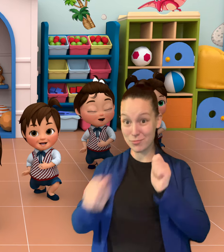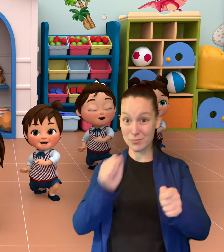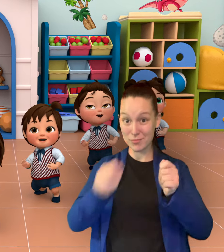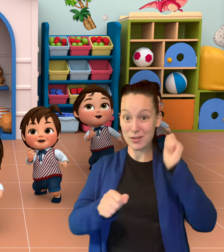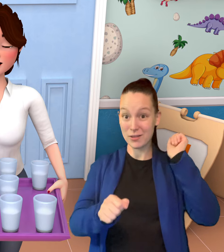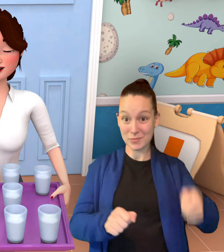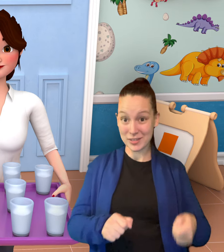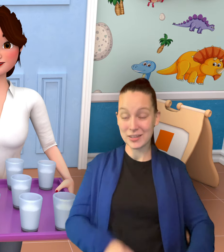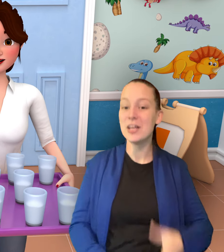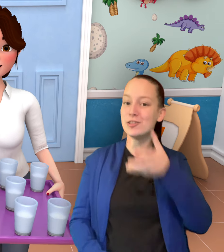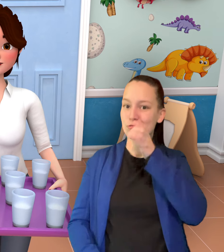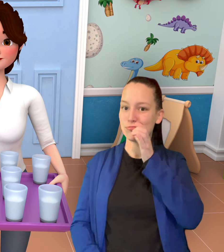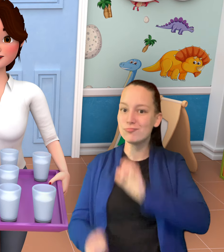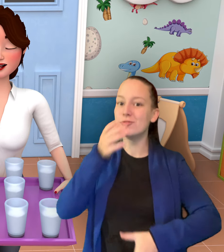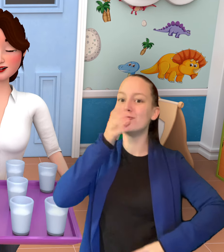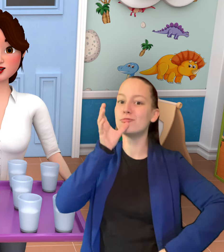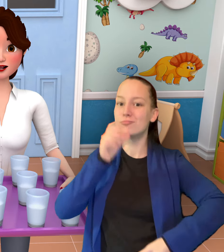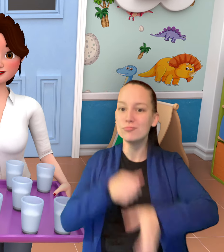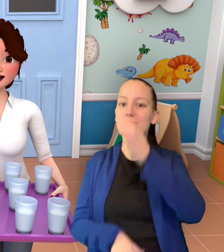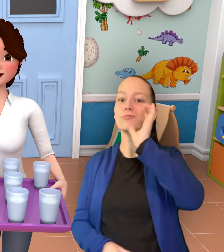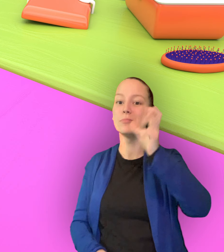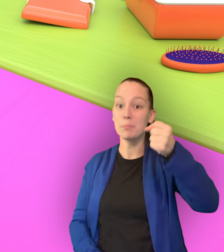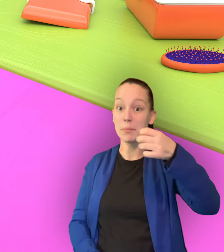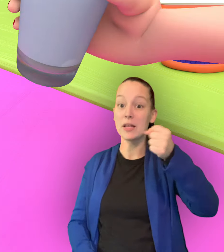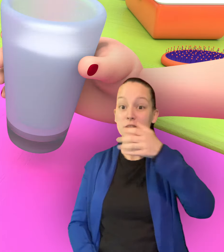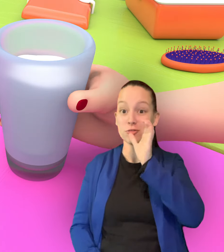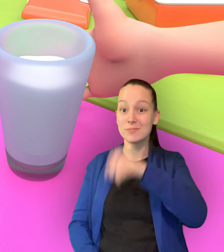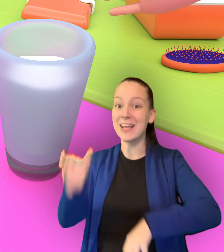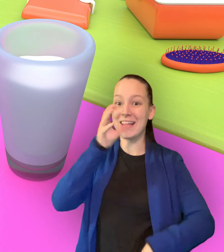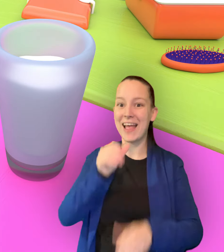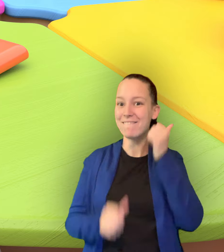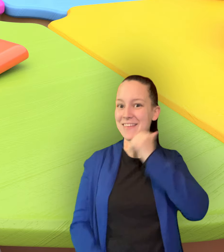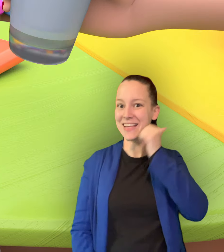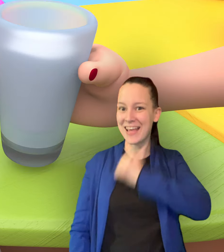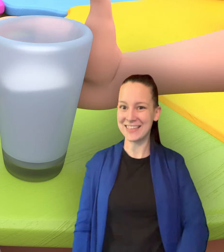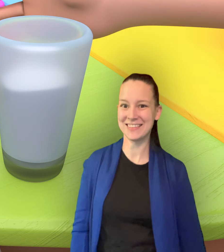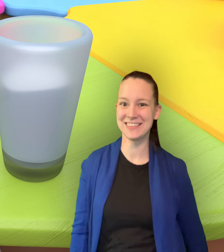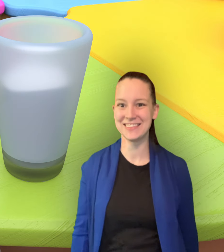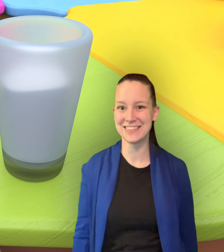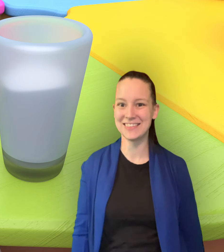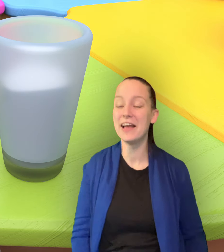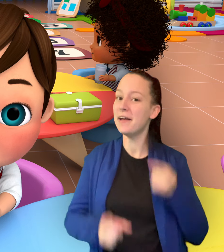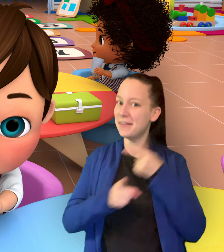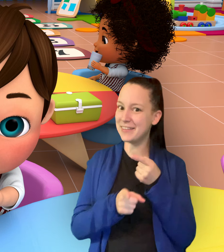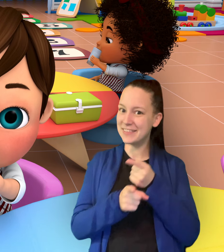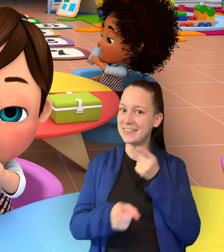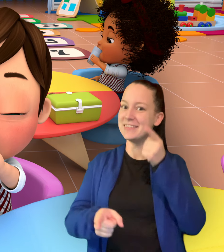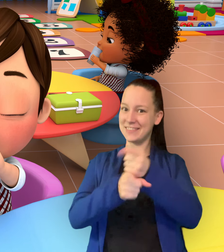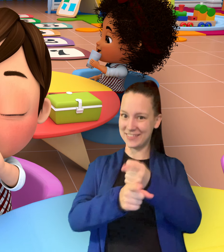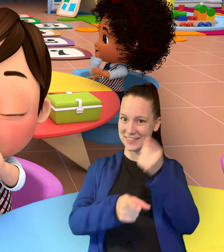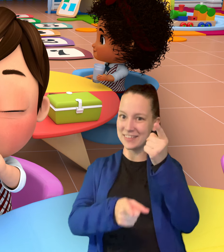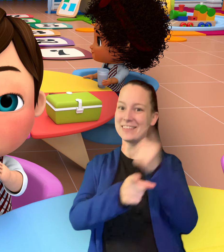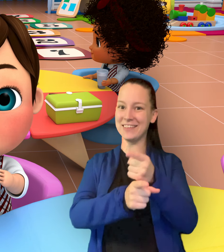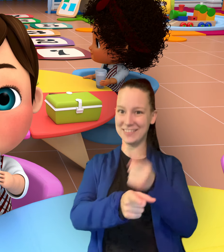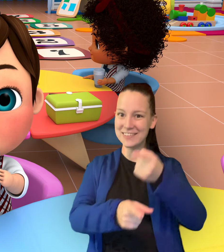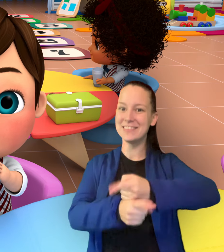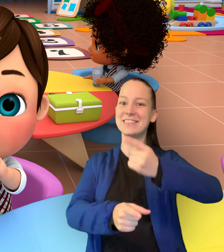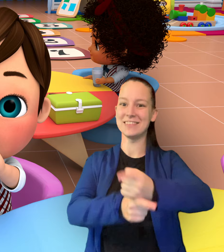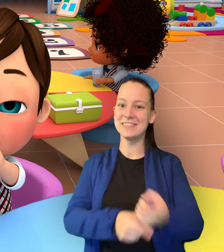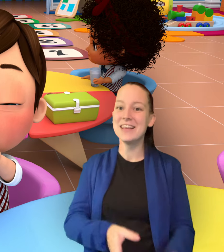ね牛乳を飲んで毎日ねちゃんとちゃんと